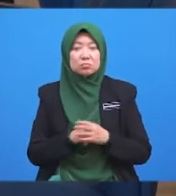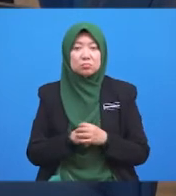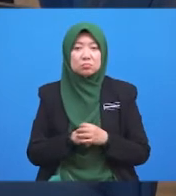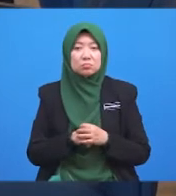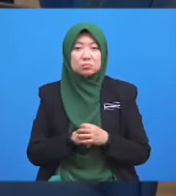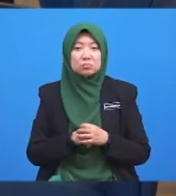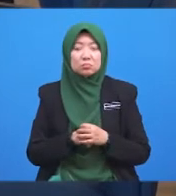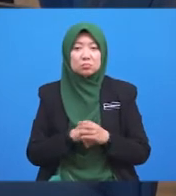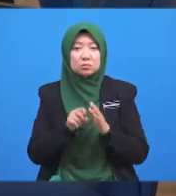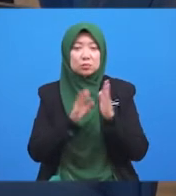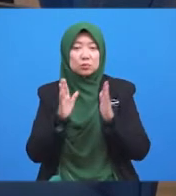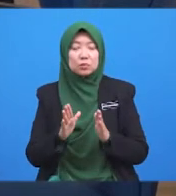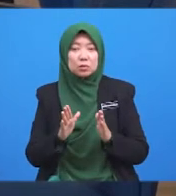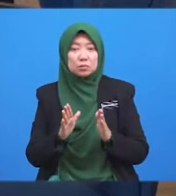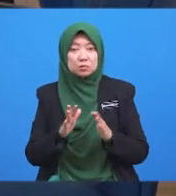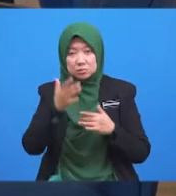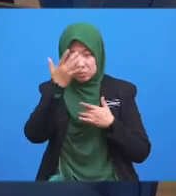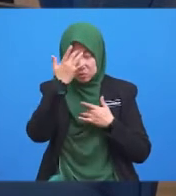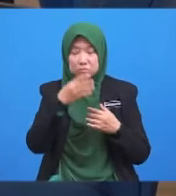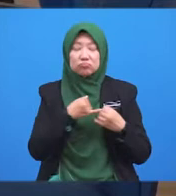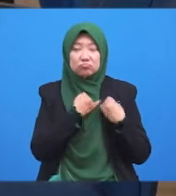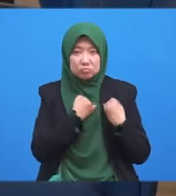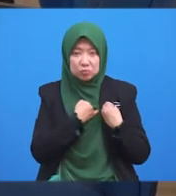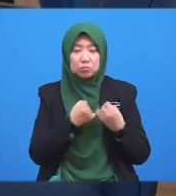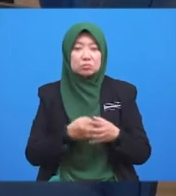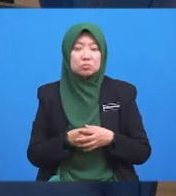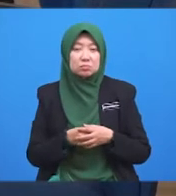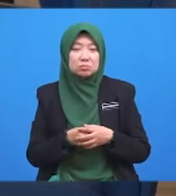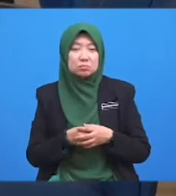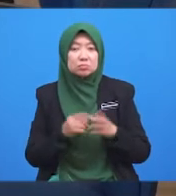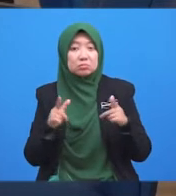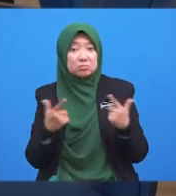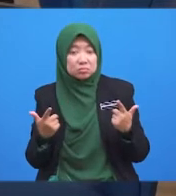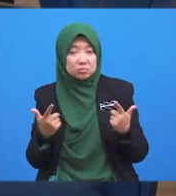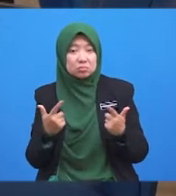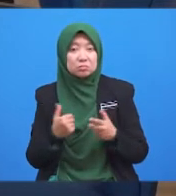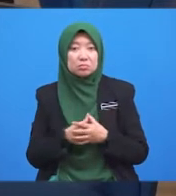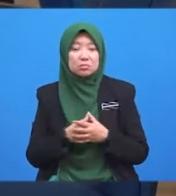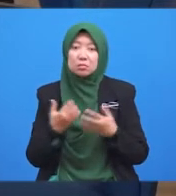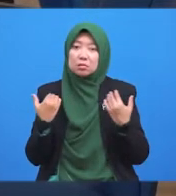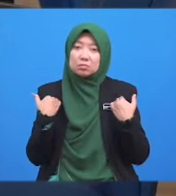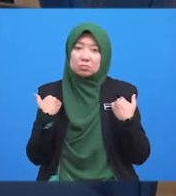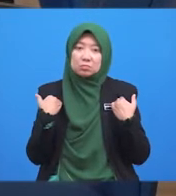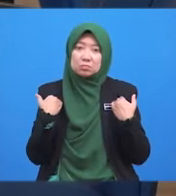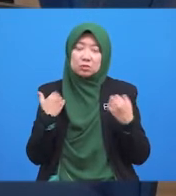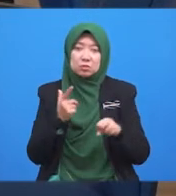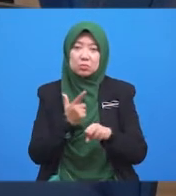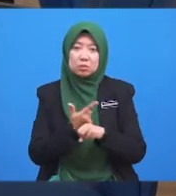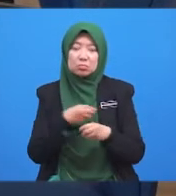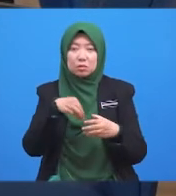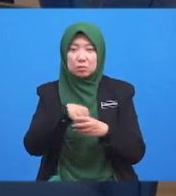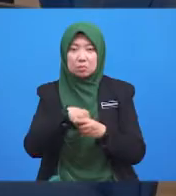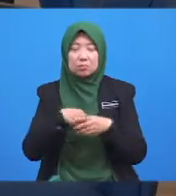itu, seseorang yang menghidap penyakit jantung. Selain itu, mempunyai logam